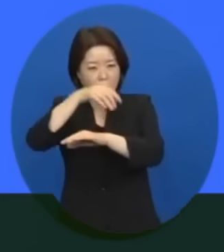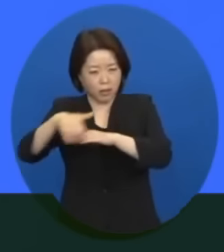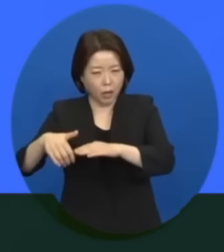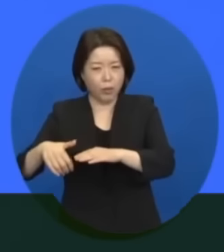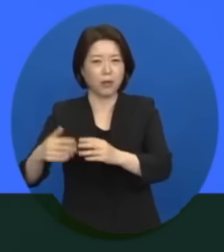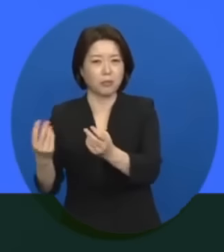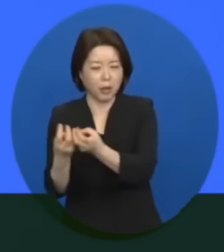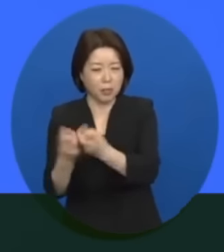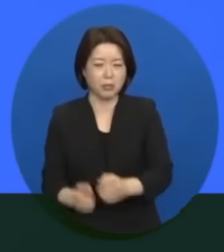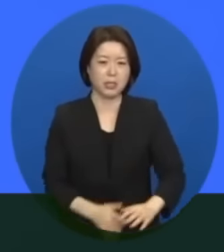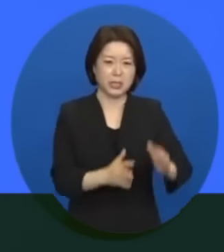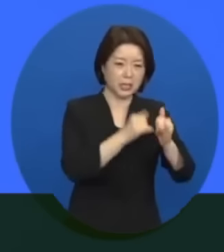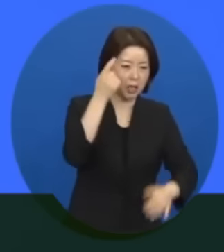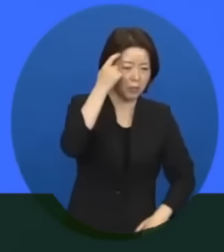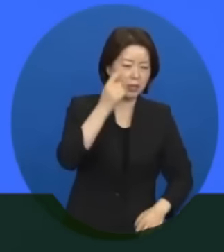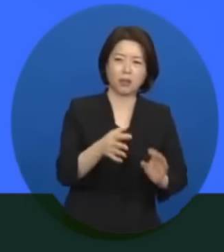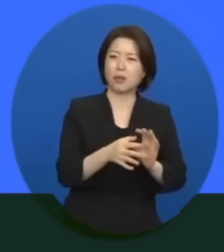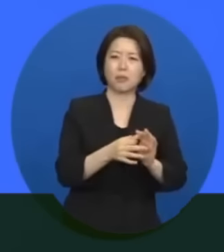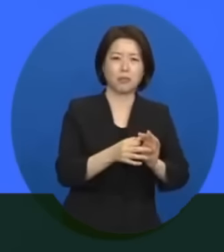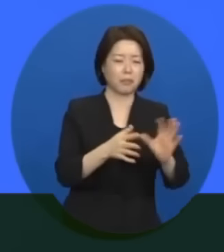사람의 생각을 뛰어넘는